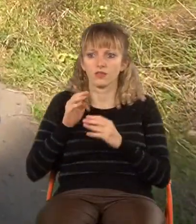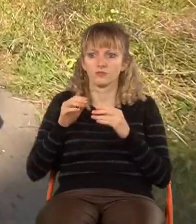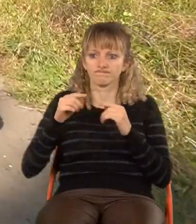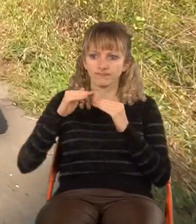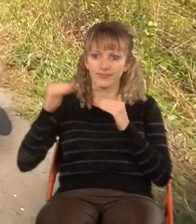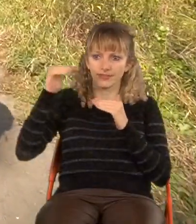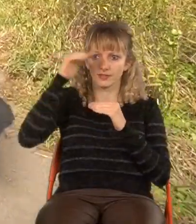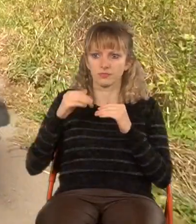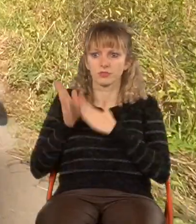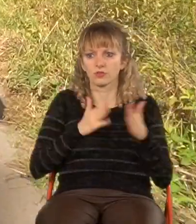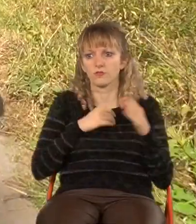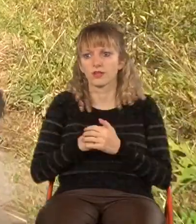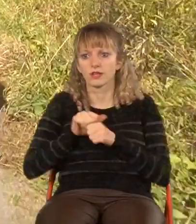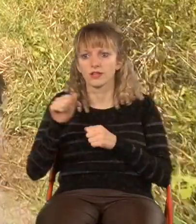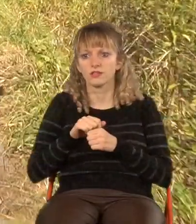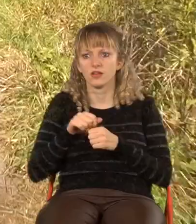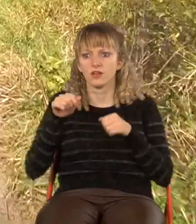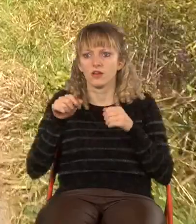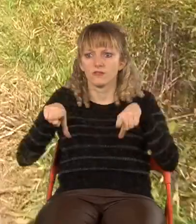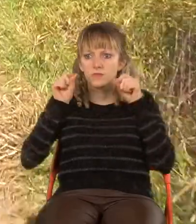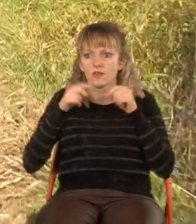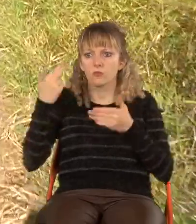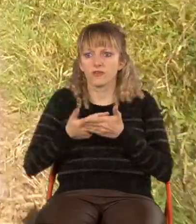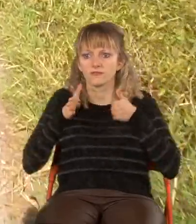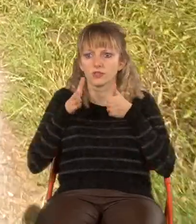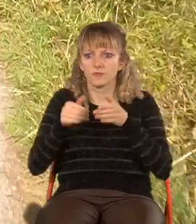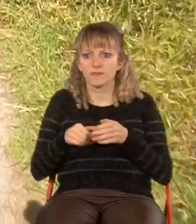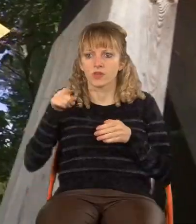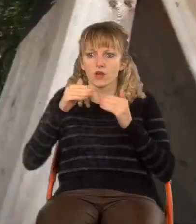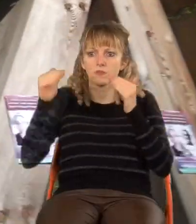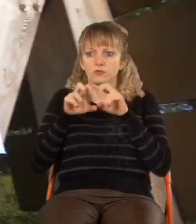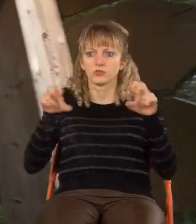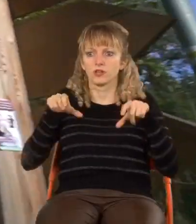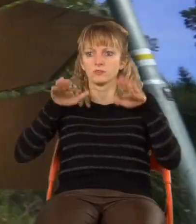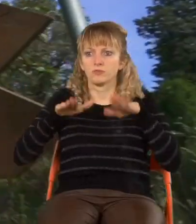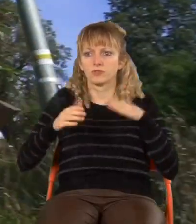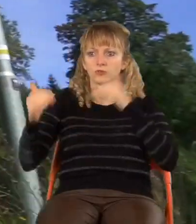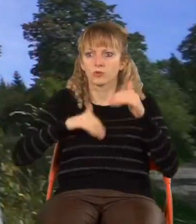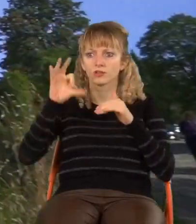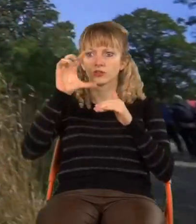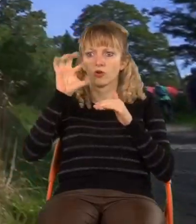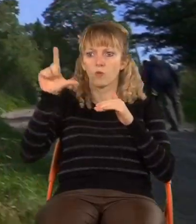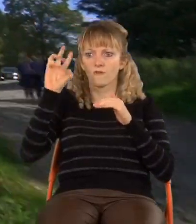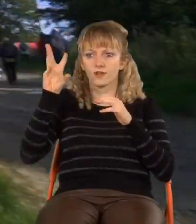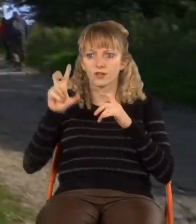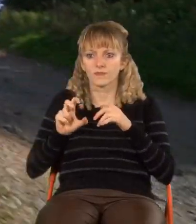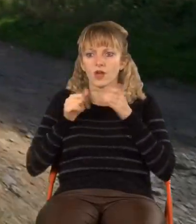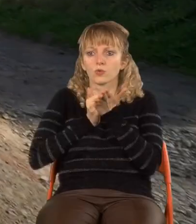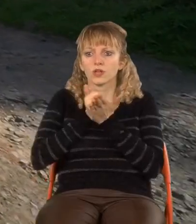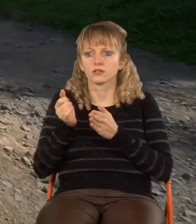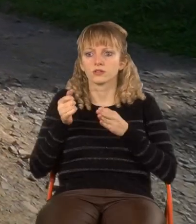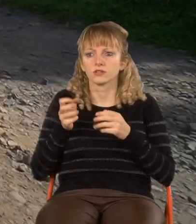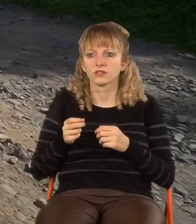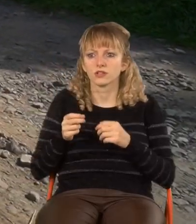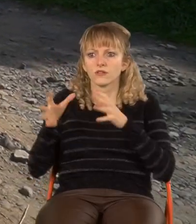wyznaczenie odpowiedniej trasy. Podczas pobytu w górach stołowych kursanci w ramach zajęć praktycznych przeszli trasę Skarbowa do schroniska